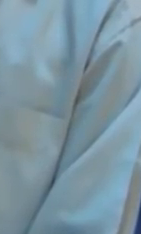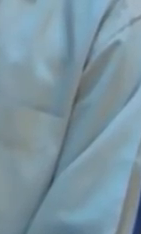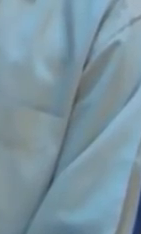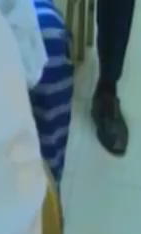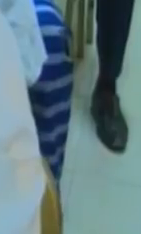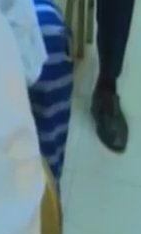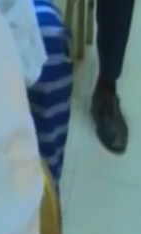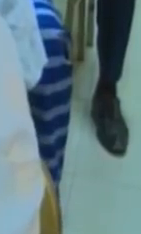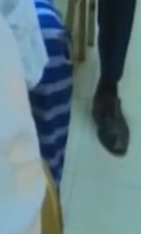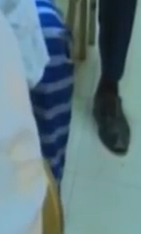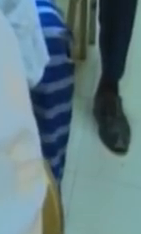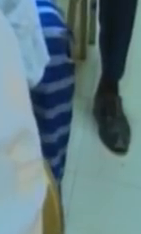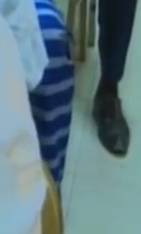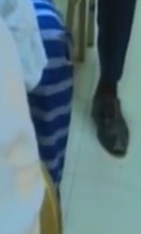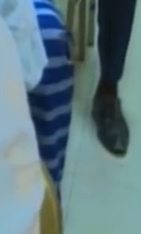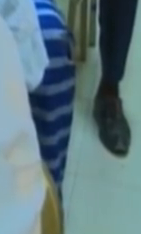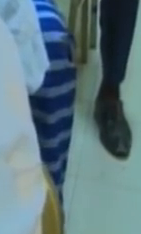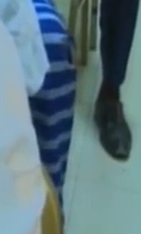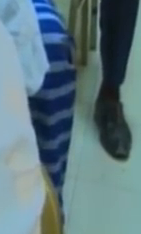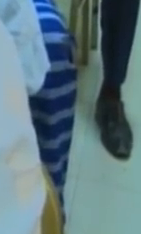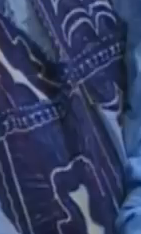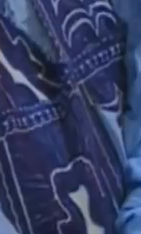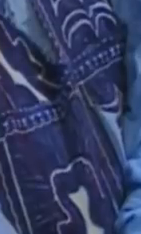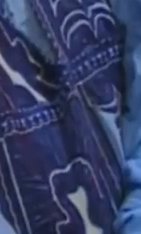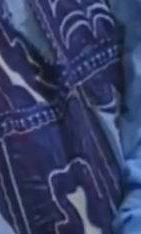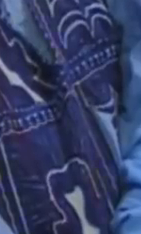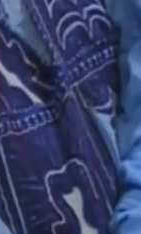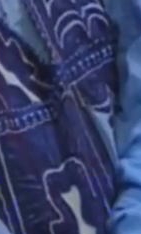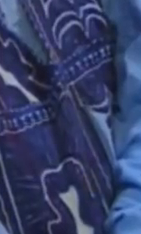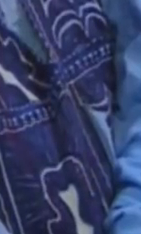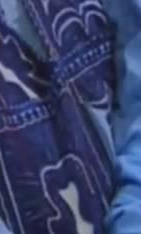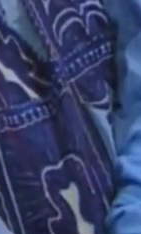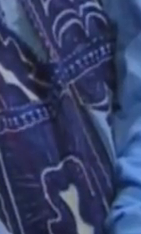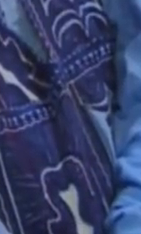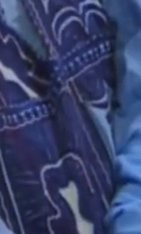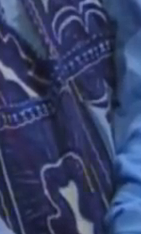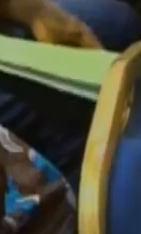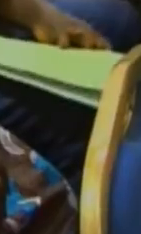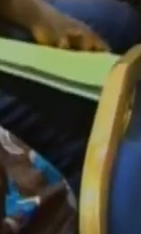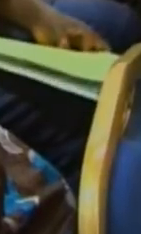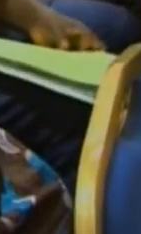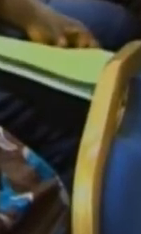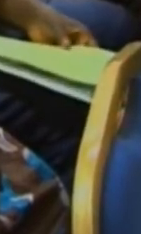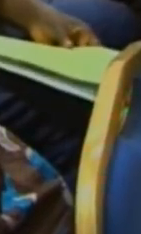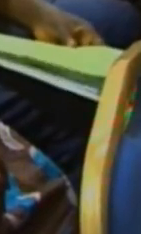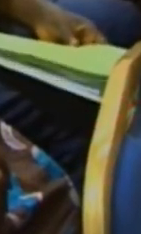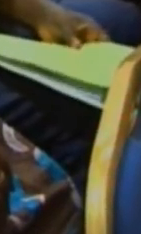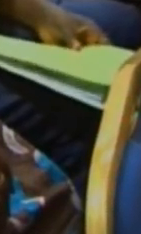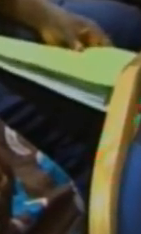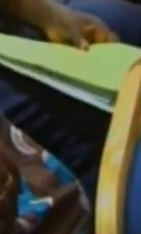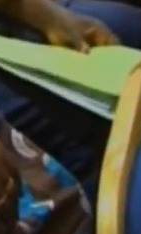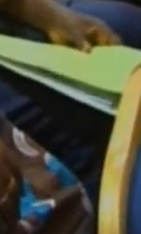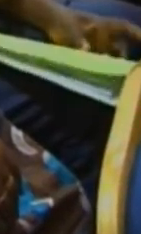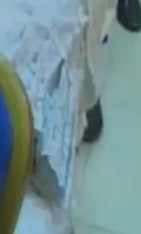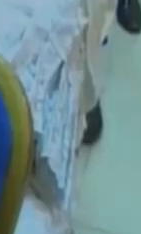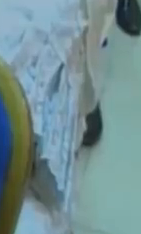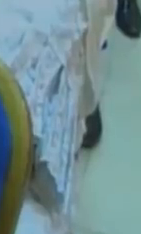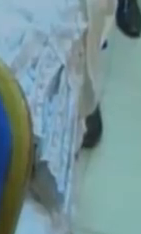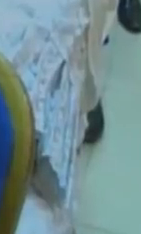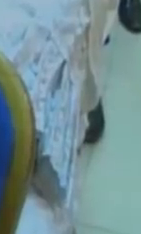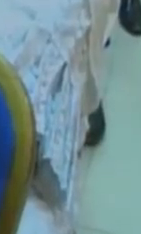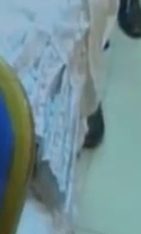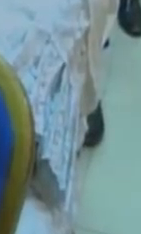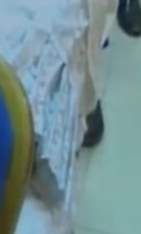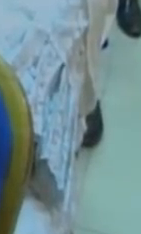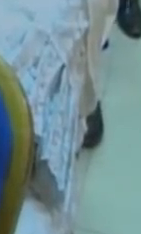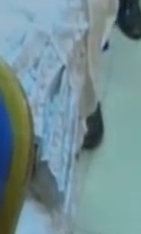peuvent compter sur les femmes et hommes de foi, autorités coutumières, mais aussi sur des organes publics de promotion et de protection des